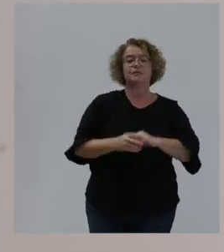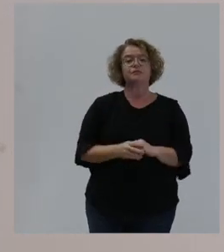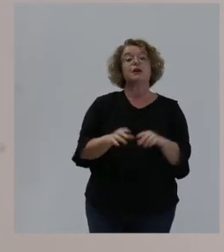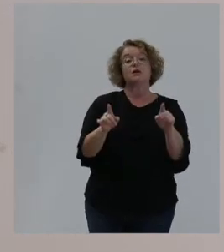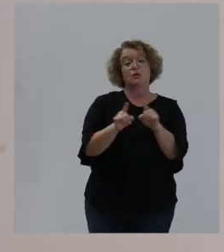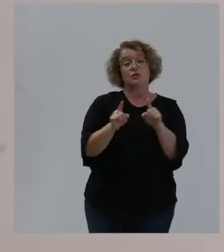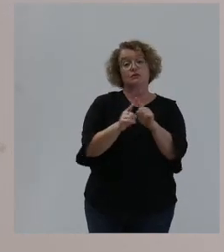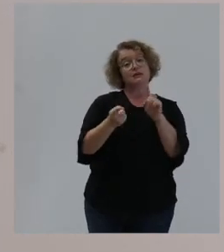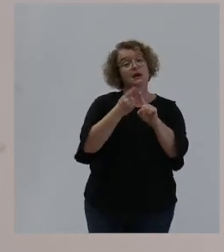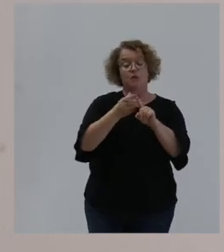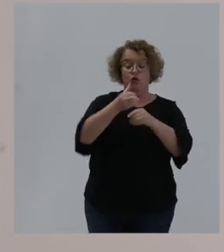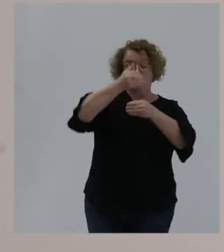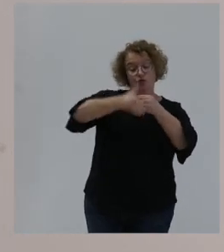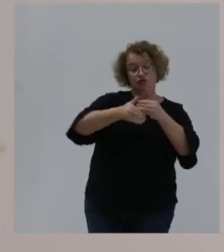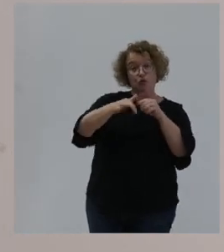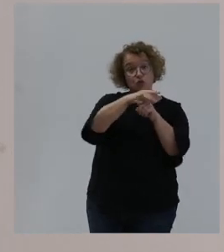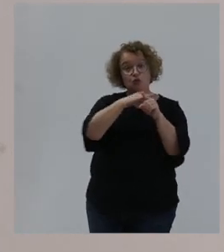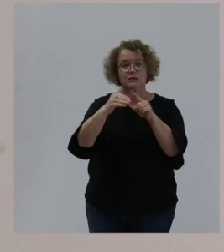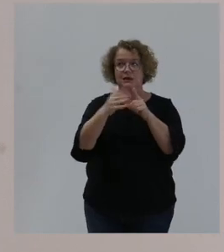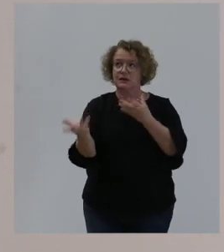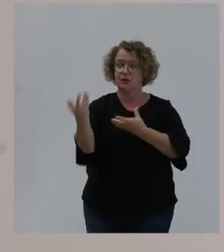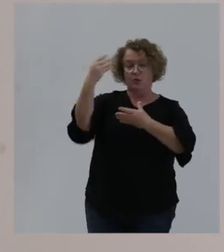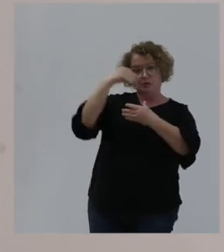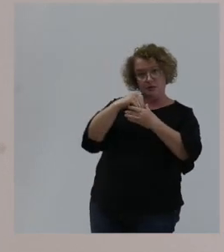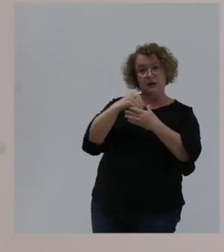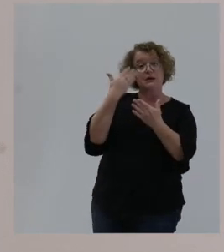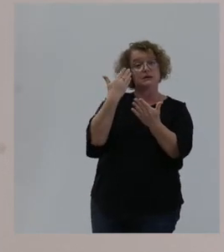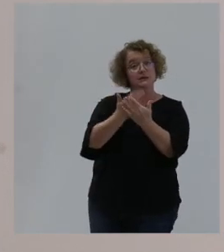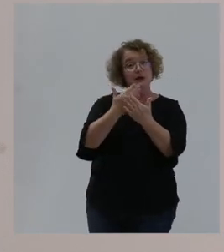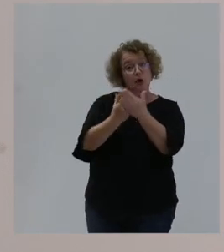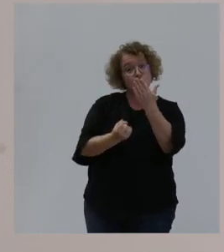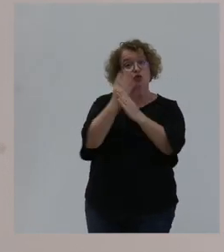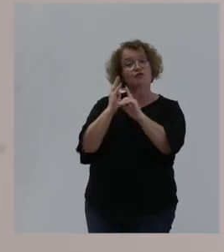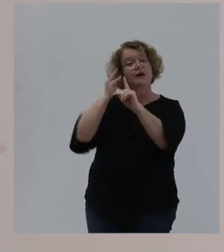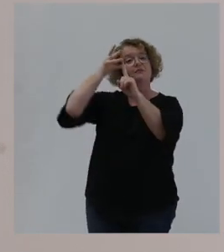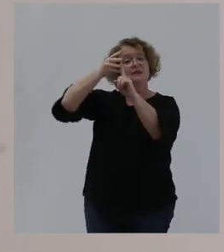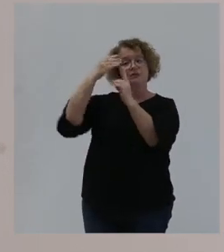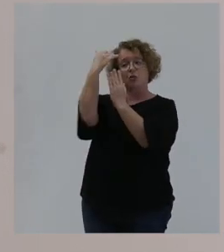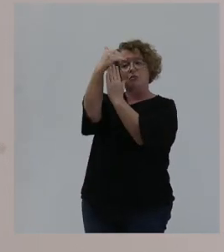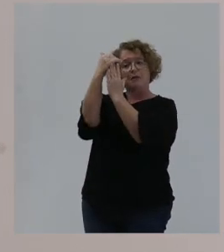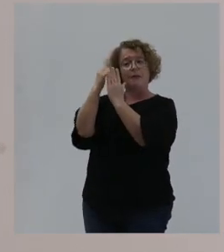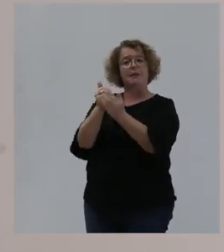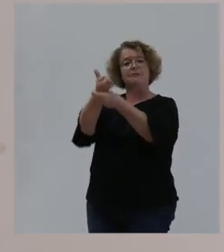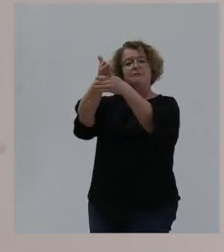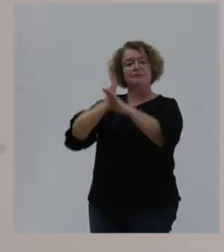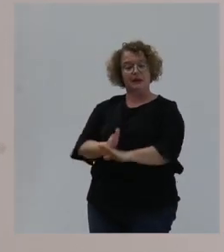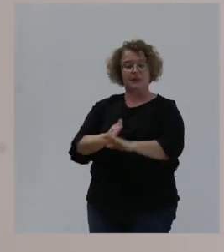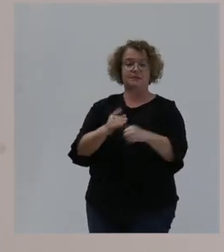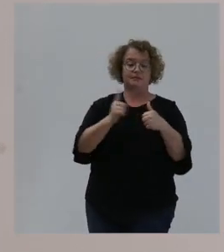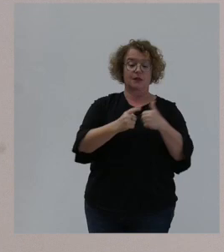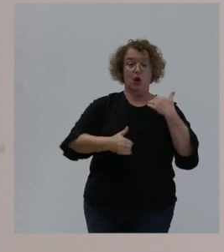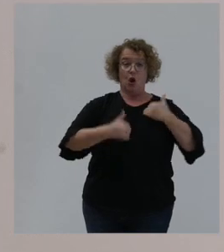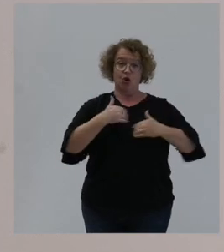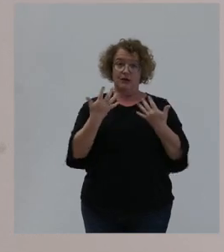soucieux de nous saisir des enjeux de société, nous avons inscrit de nouvelles missions dans les portefeuilles politiques, le handicap